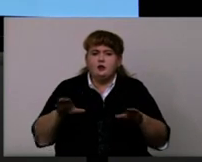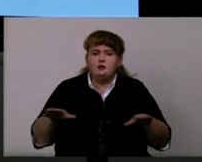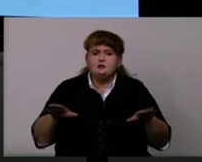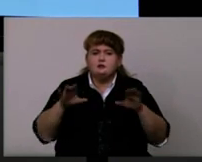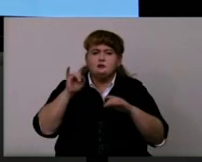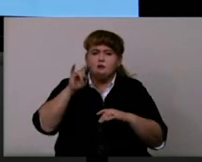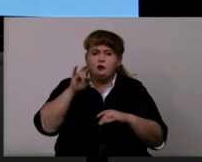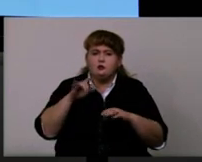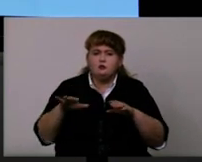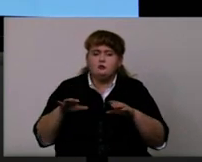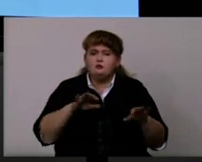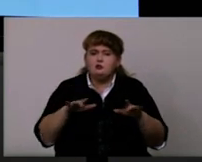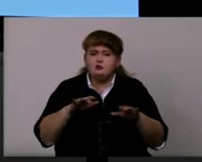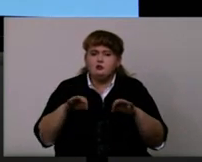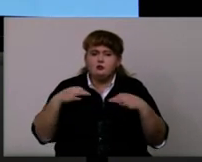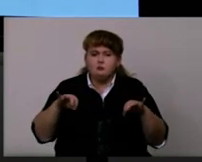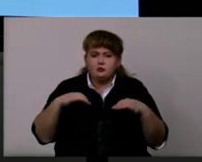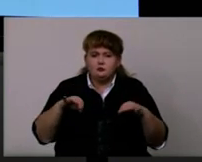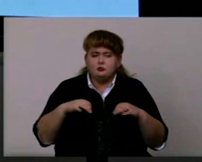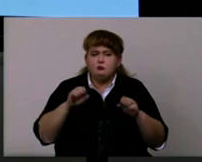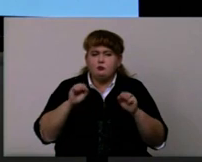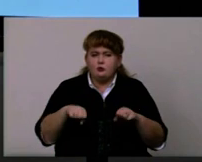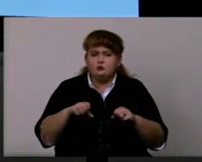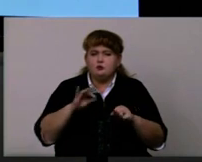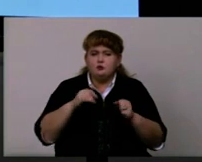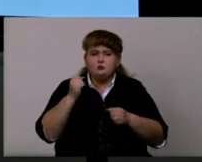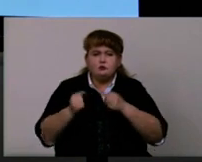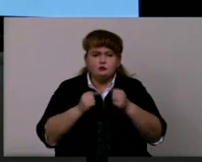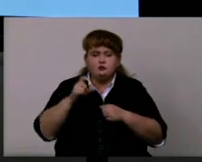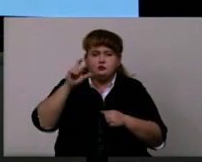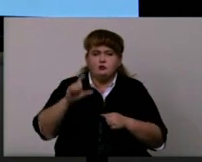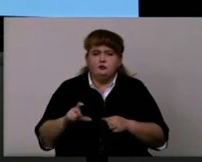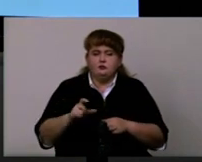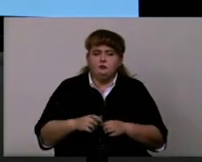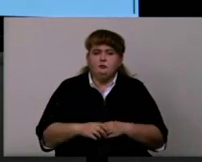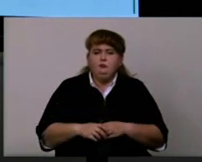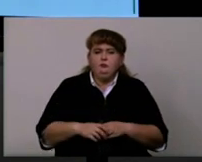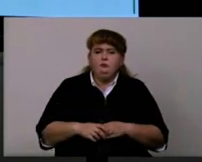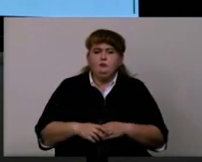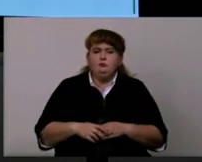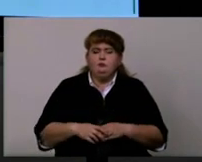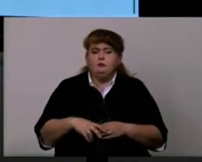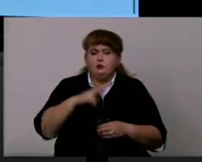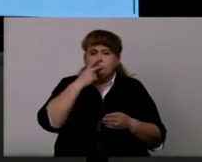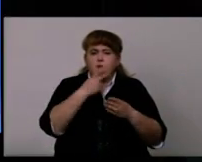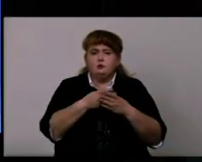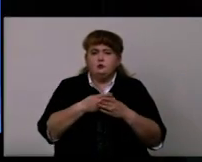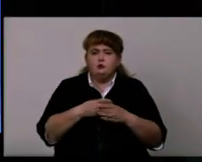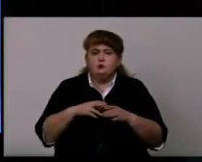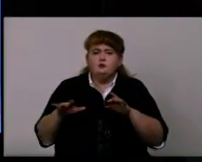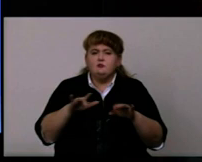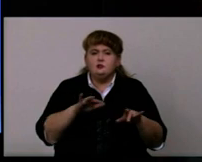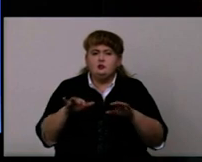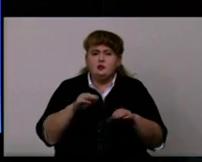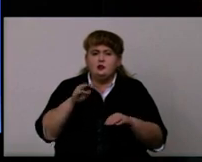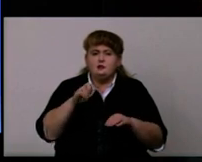самолет, движется машина, даже, может быть, бежит человек. Значит, давайте с вами рассмотрим